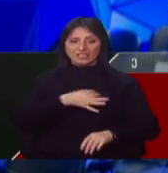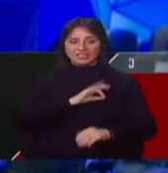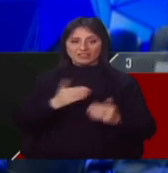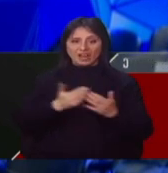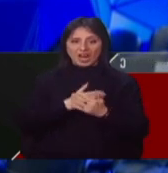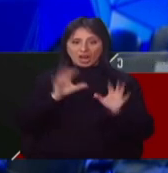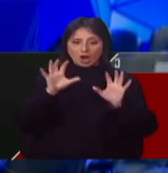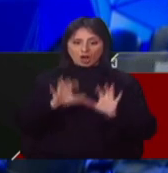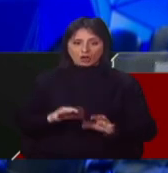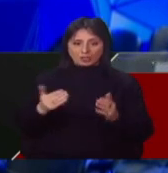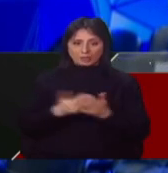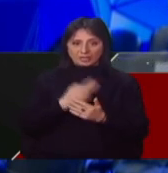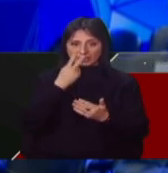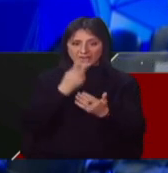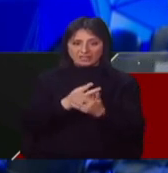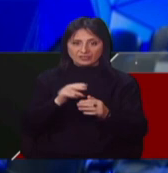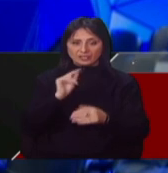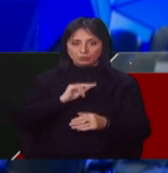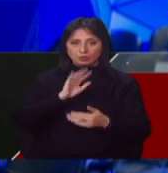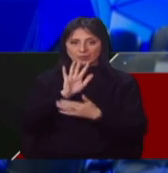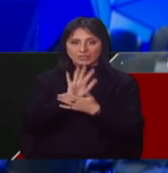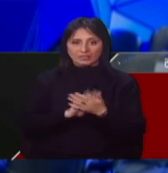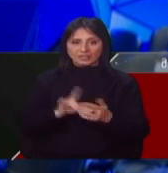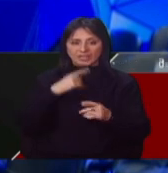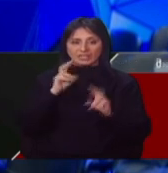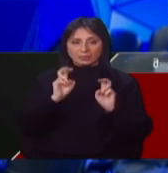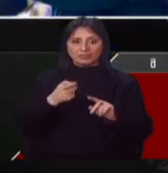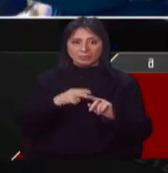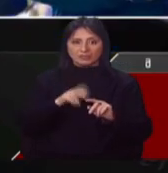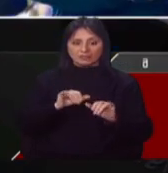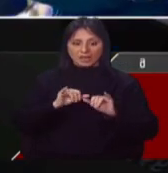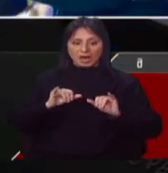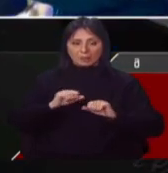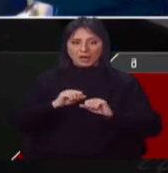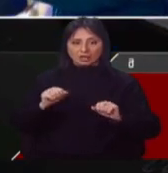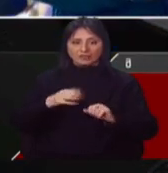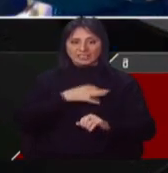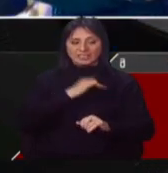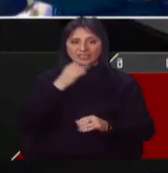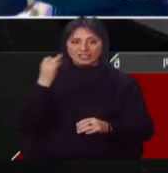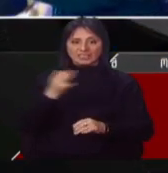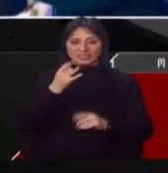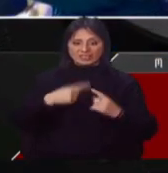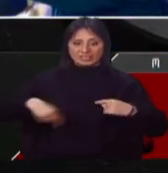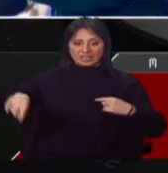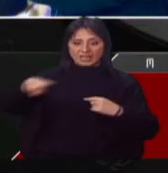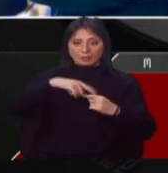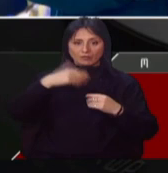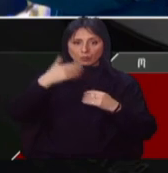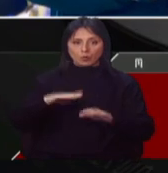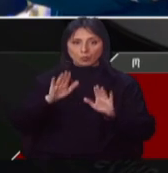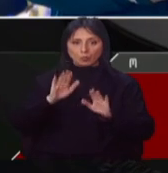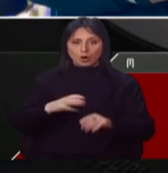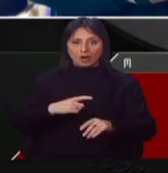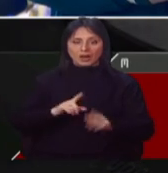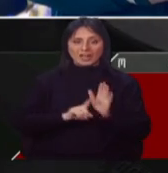ahali concepții, ahali hedwit gag, zelebs mușaobas. Ați gulis mob simastrom, gaparto de bas agento, interesi sariali, da izgast de bam holot